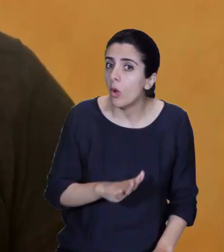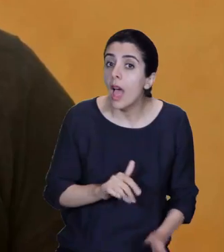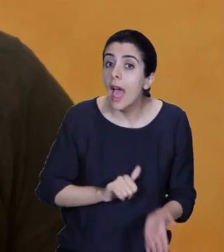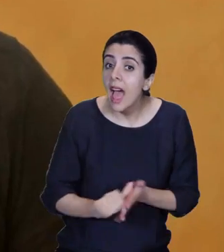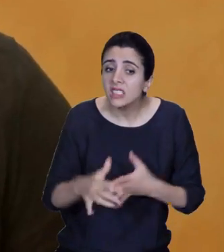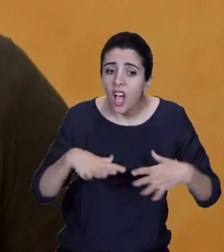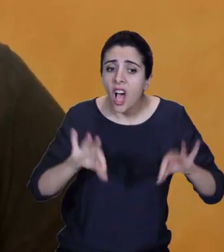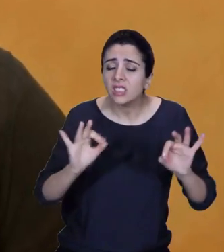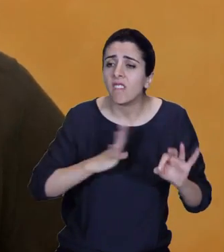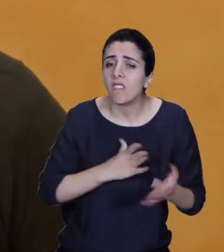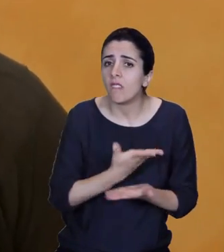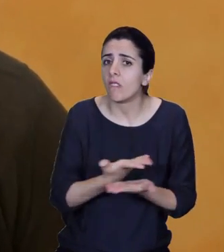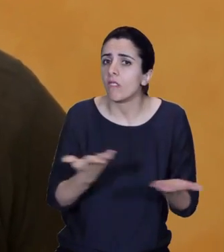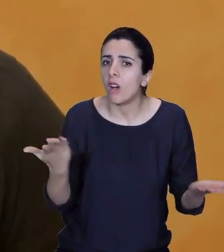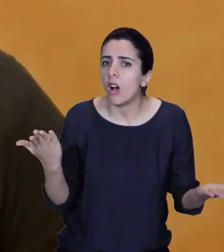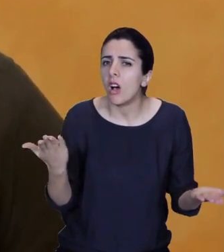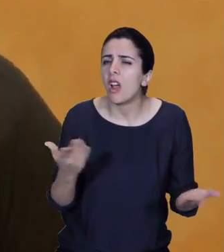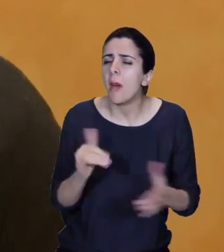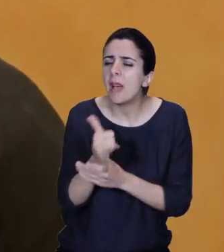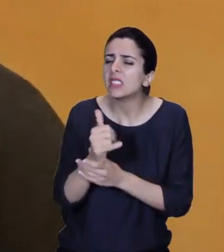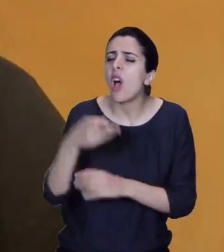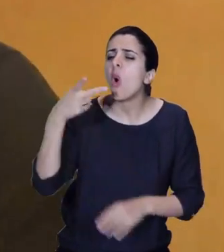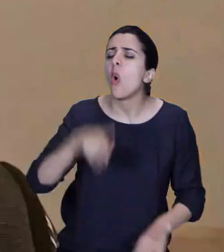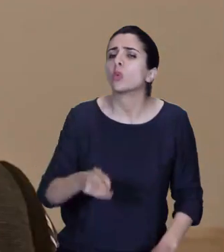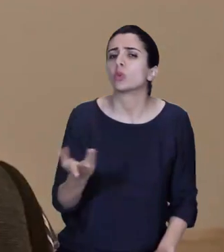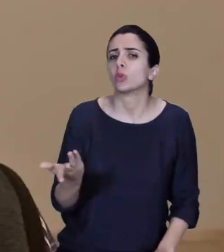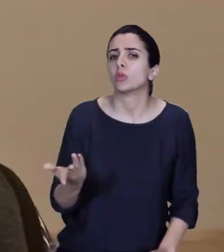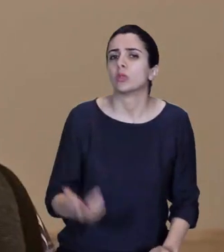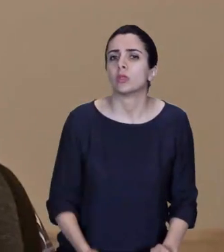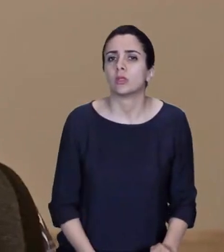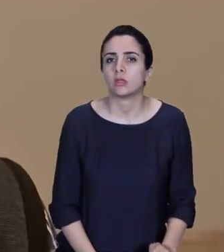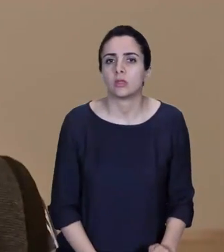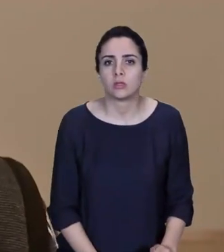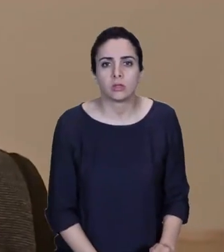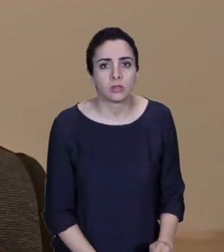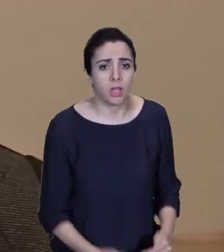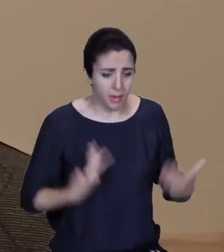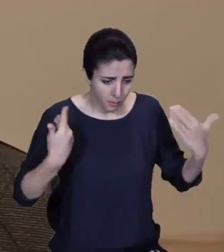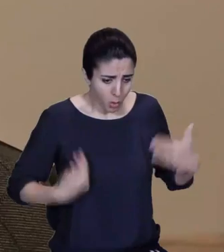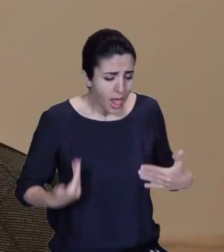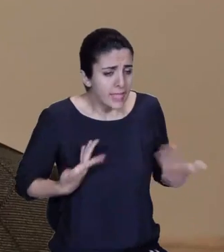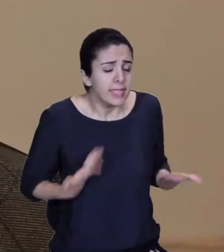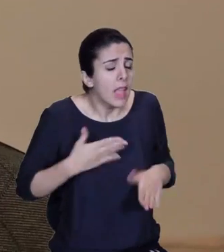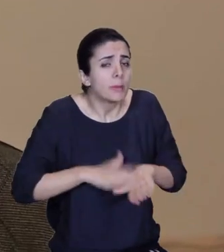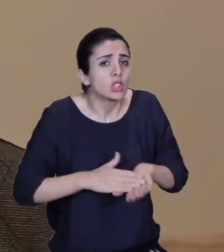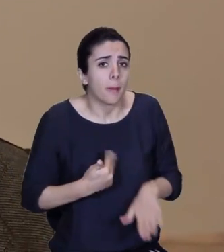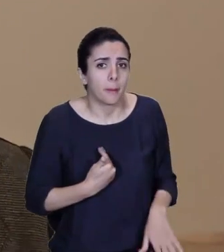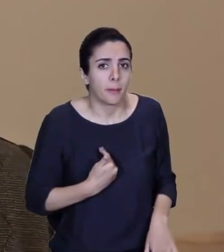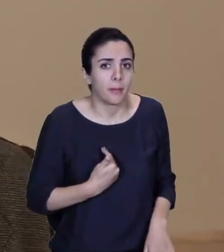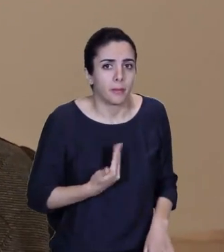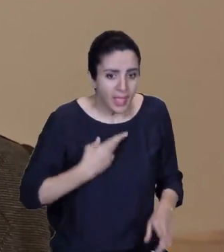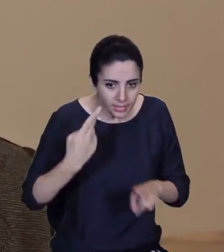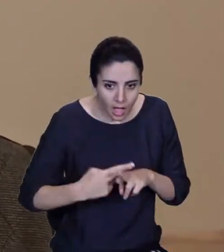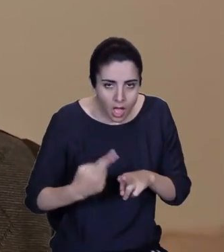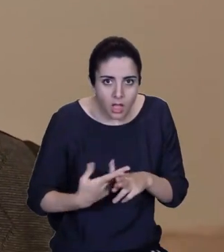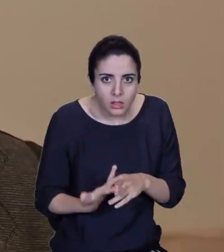şeyin hazırı çıktı Salim. Öldü o meslek, öldü. Ya bu halimle ne yapabilirim ben başka? Yani